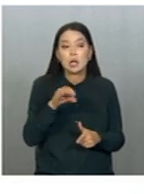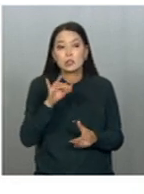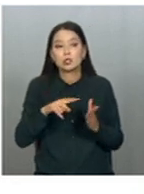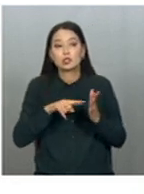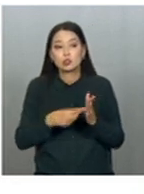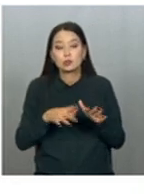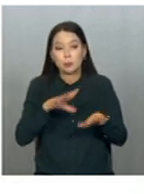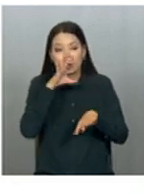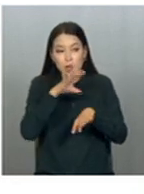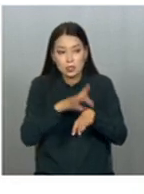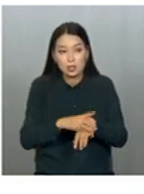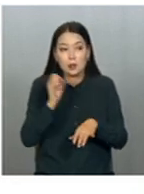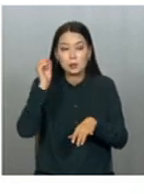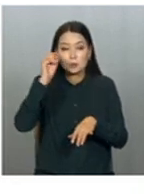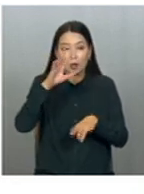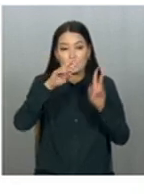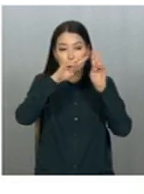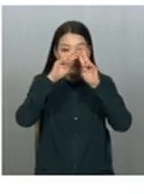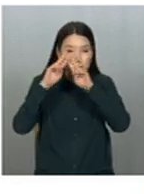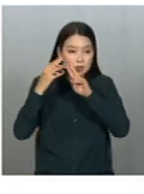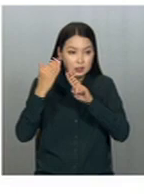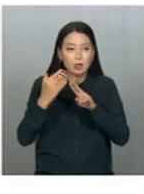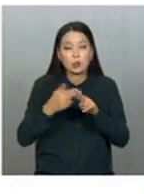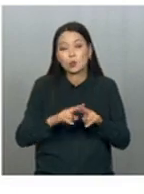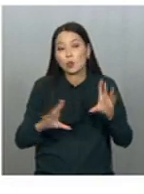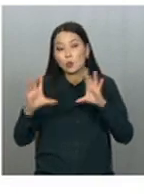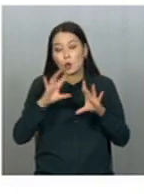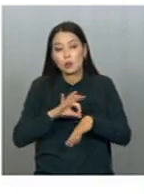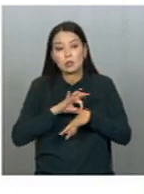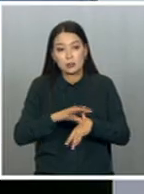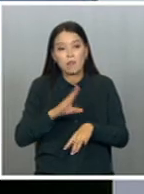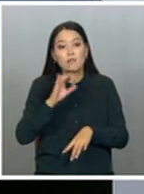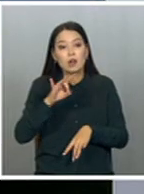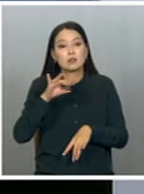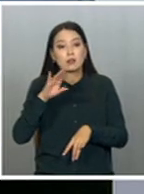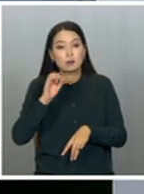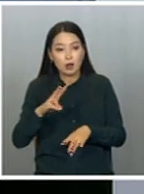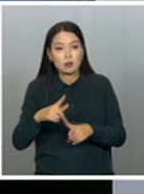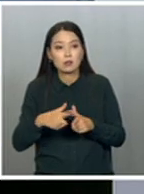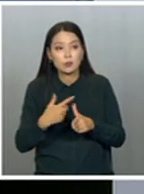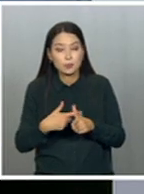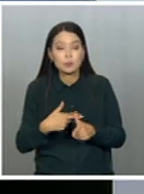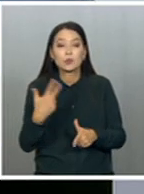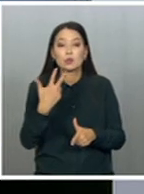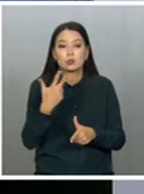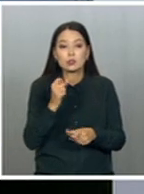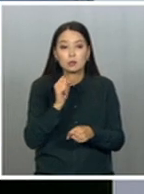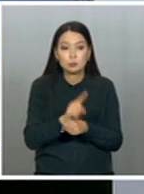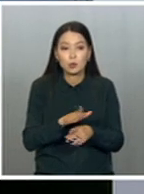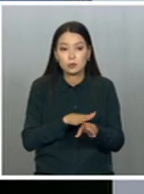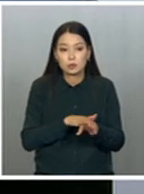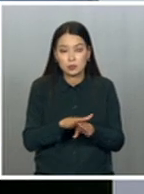бақыланатын шырақ арқылы өтетін дөңгелек бізде вертикал деп аталады. Сонымен үшінші тапсырманы